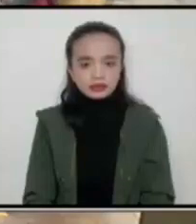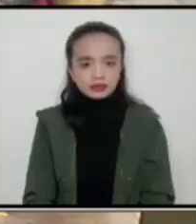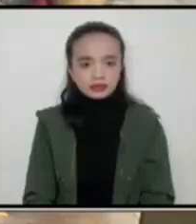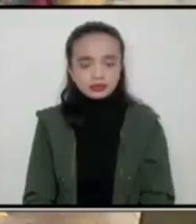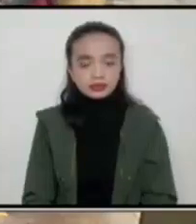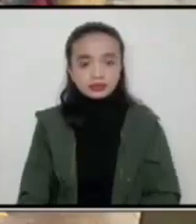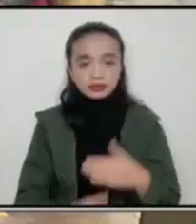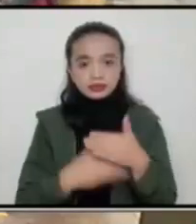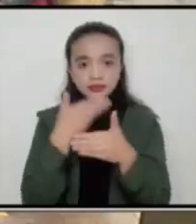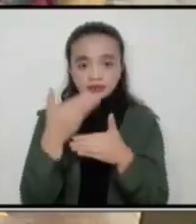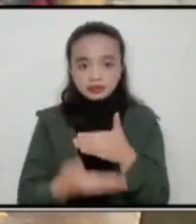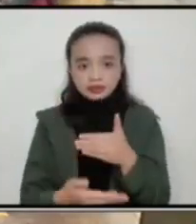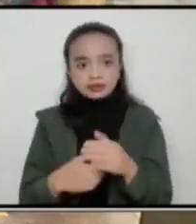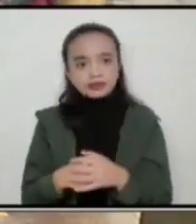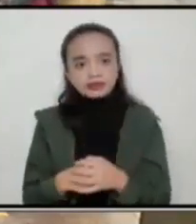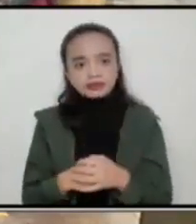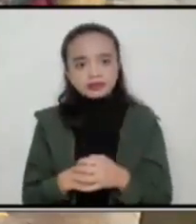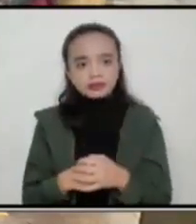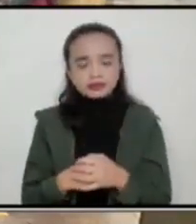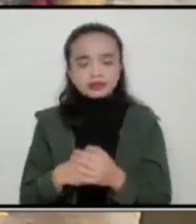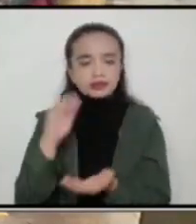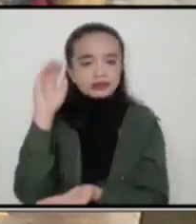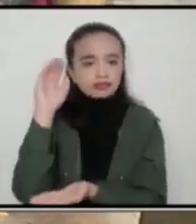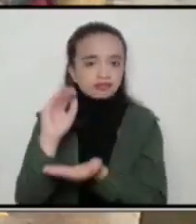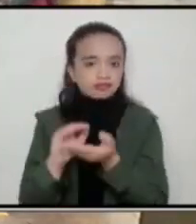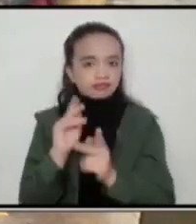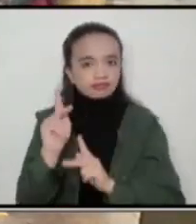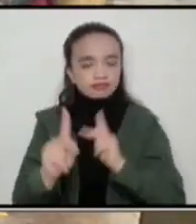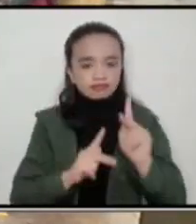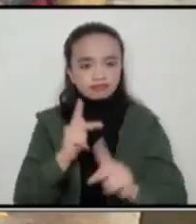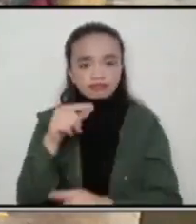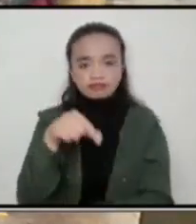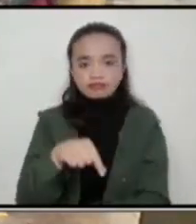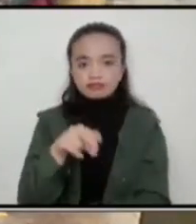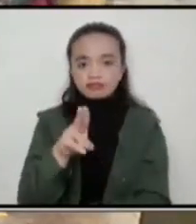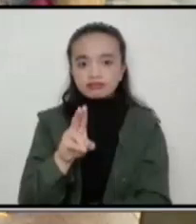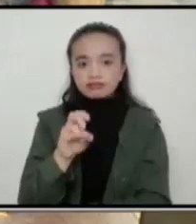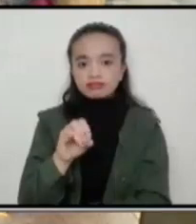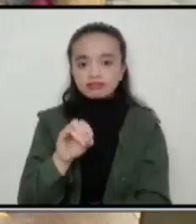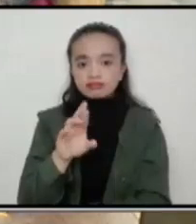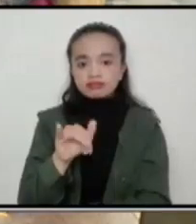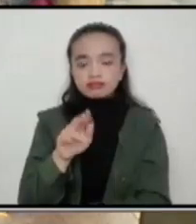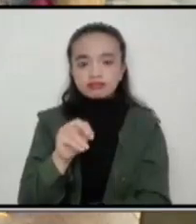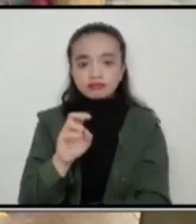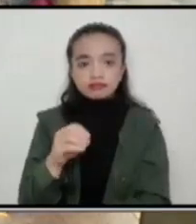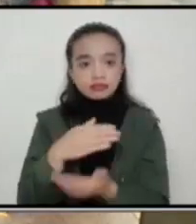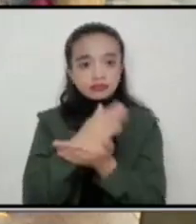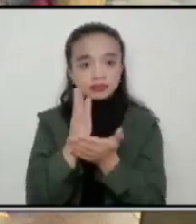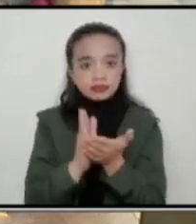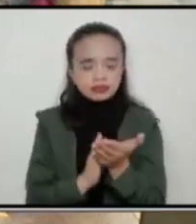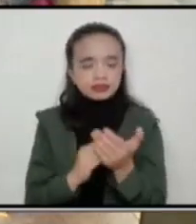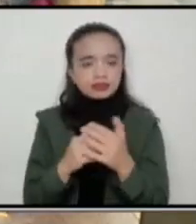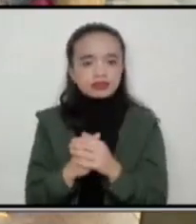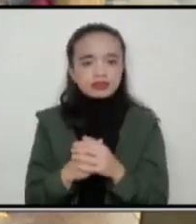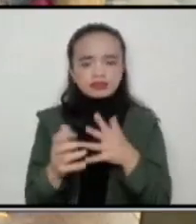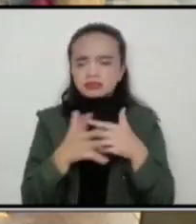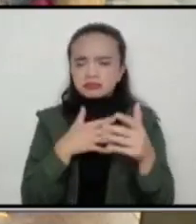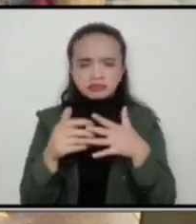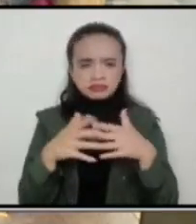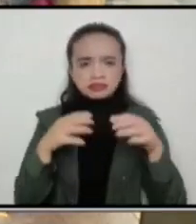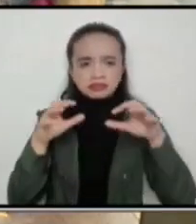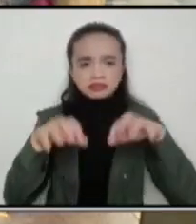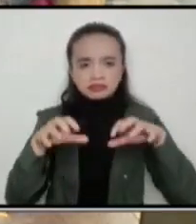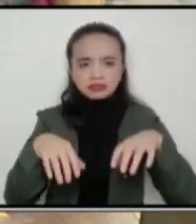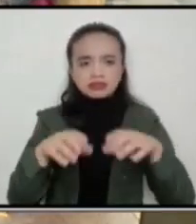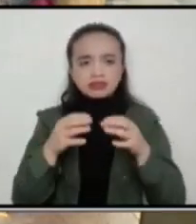Kaunti-unti lang nababawasan ang bilang ng mga deboto sa Quirino Grandstand. Ang ilan sa kanila, hindi alintana ang ulan, makahalik